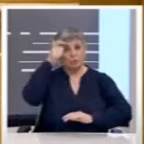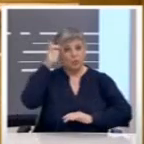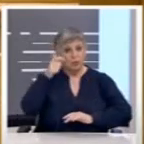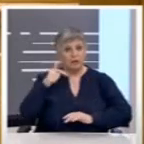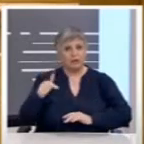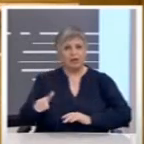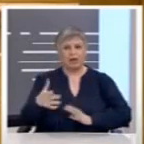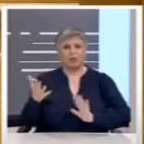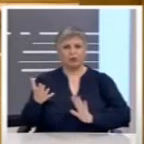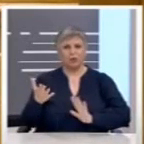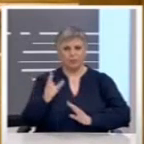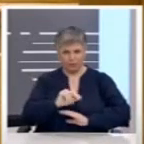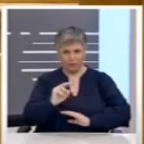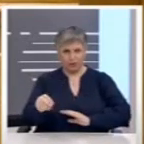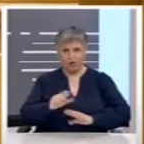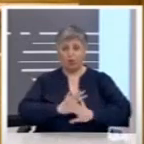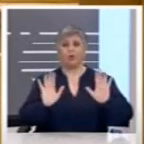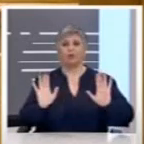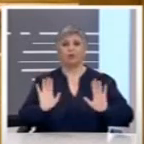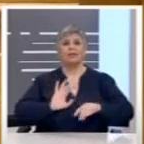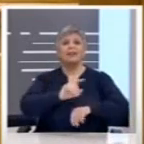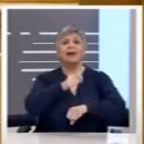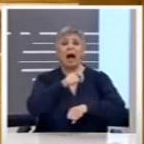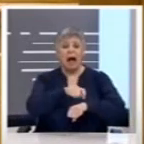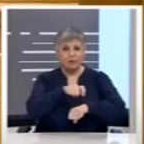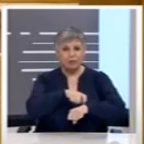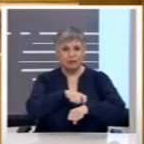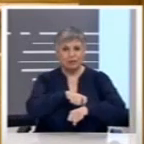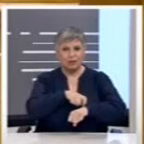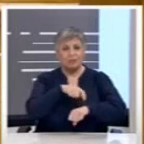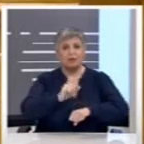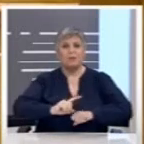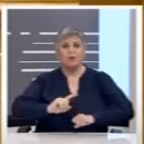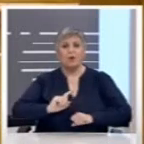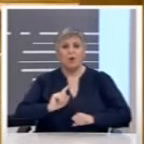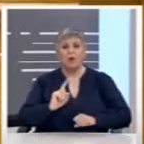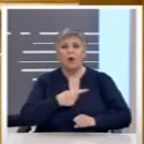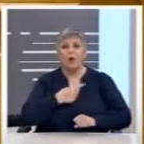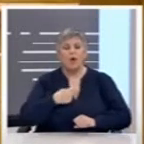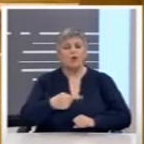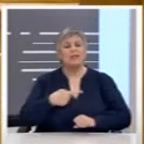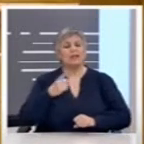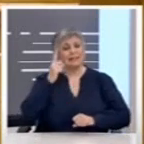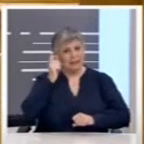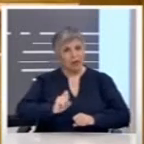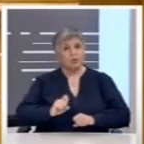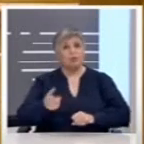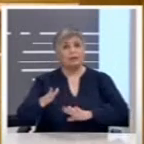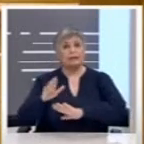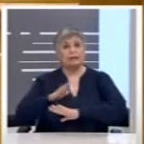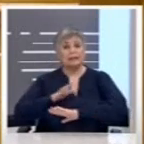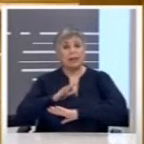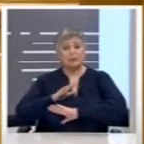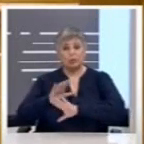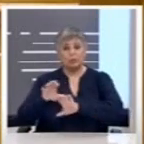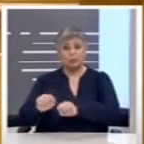Είμαστε πια στην εποχή που πλην Τούρκων ουδείς θεωρεί αυτονόητο κάποιος να έχει στρατό σε τρίτη χώρα παρά τη θέλησή της και